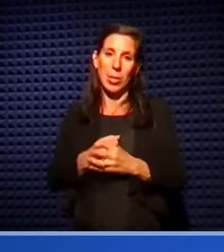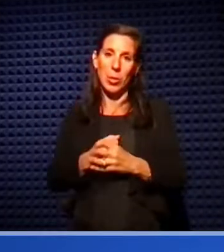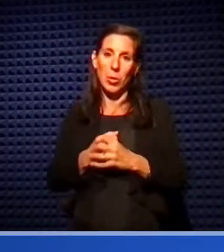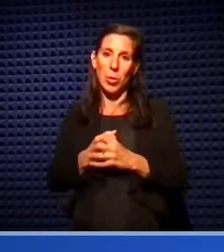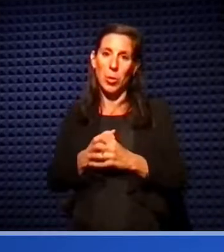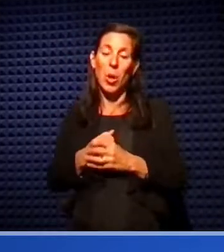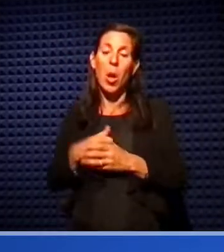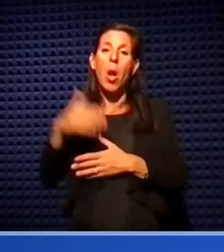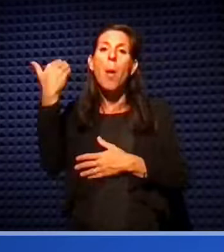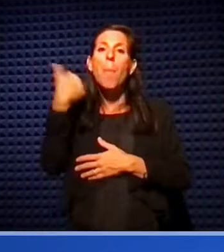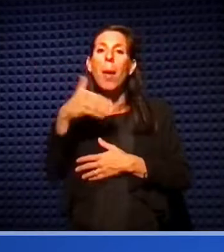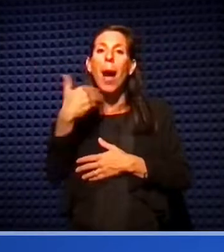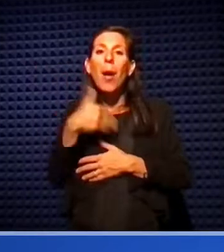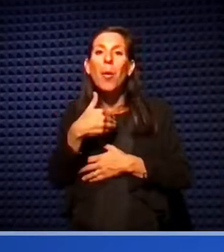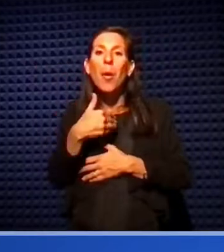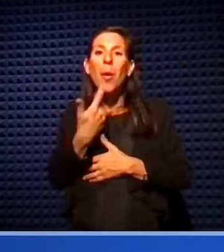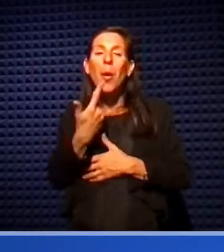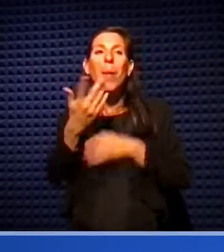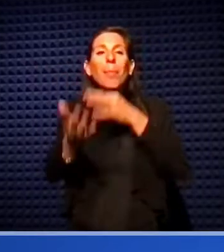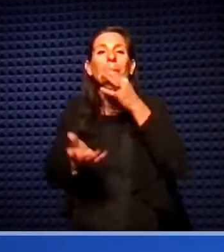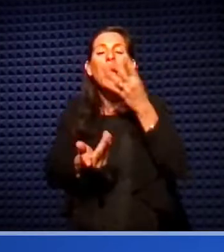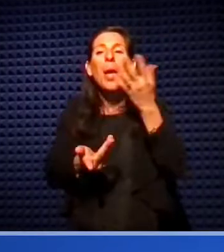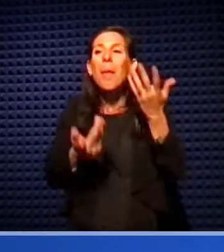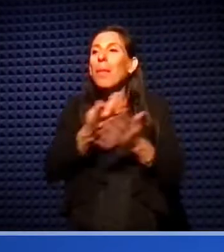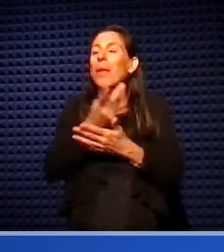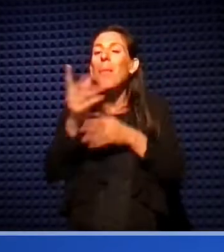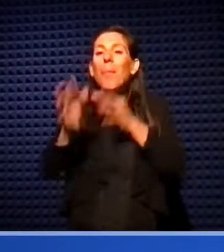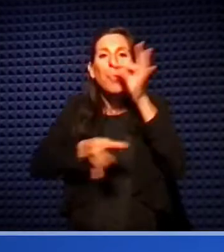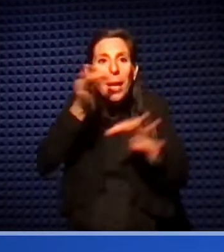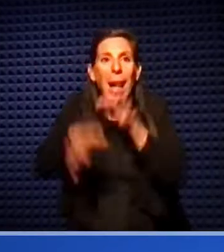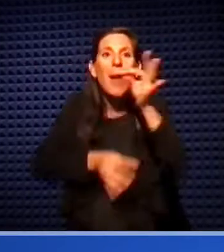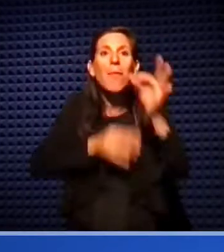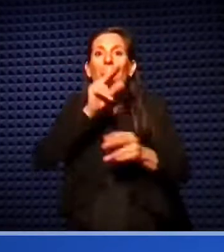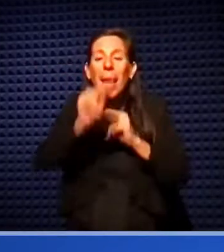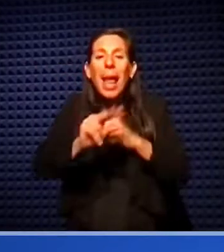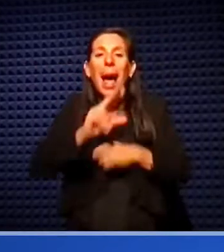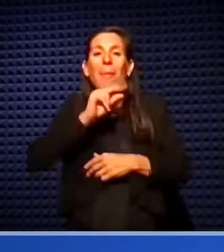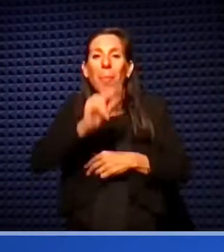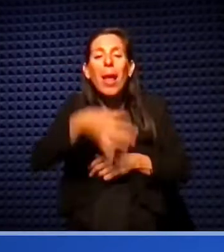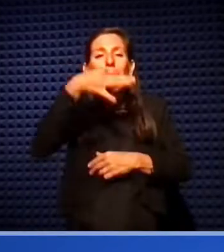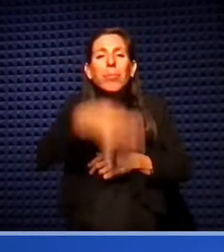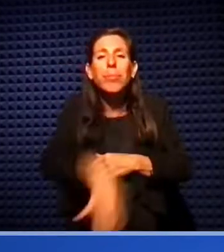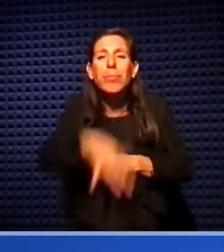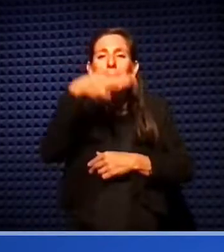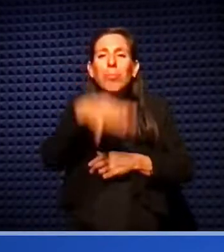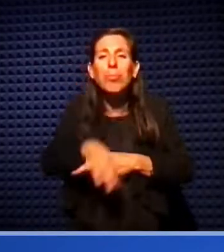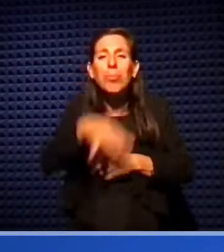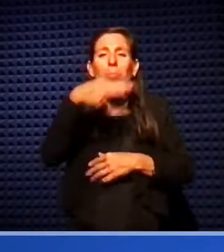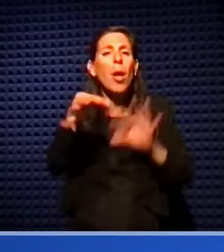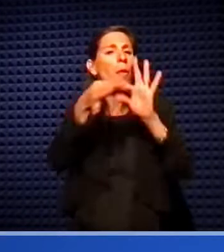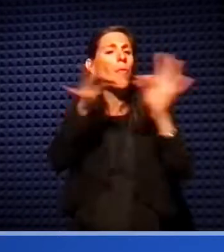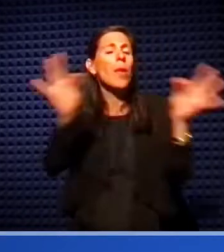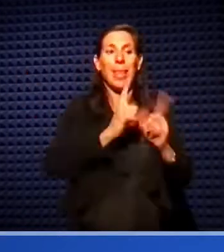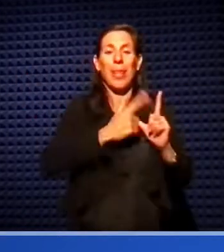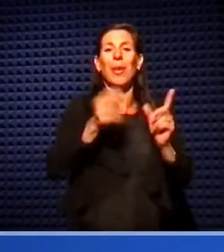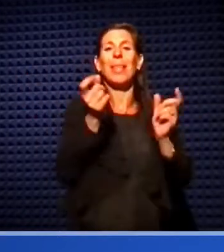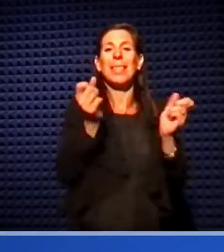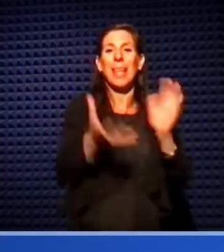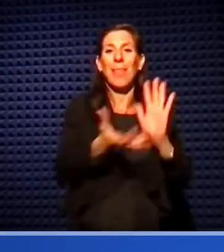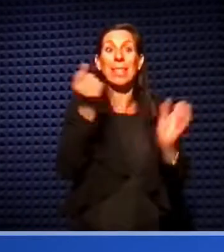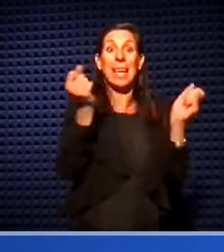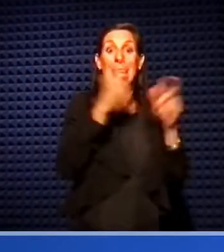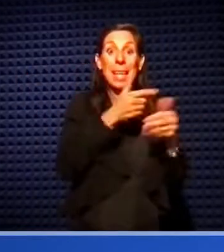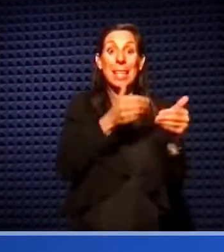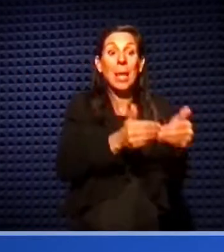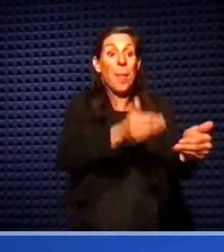زتعدلوم دحنت سياي بتقد من سوم امصو زتعوجي حقتات قد بالكا مختال كركب يكاليلوم يمروو منبرو